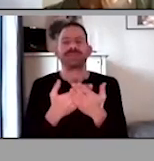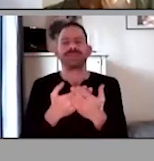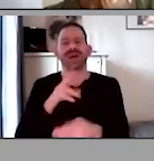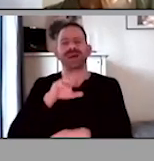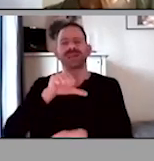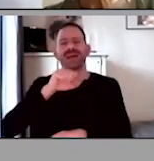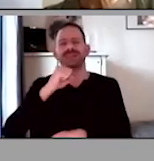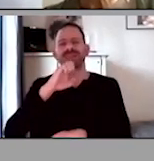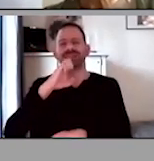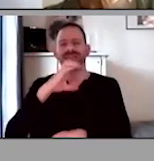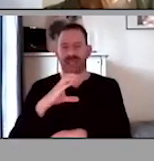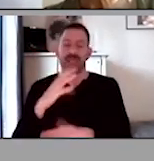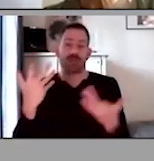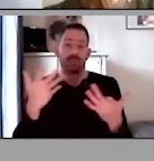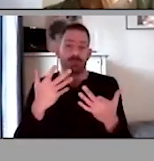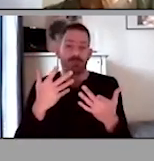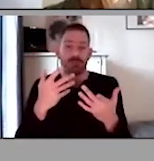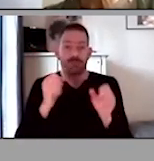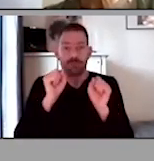des postes dans les outils